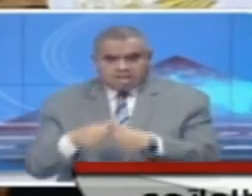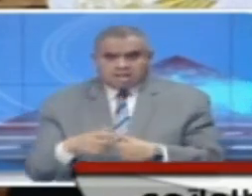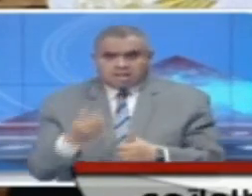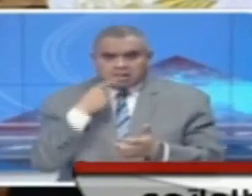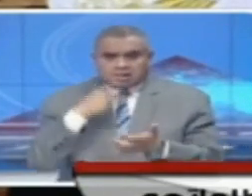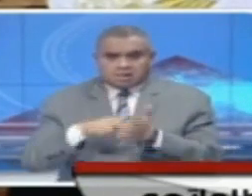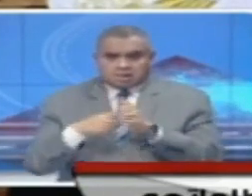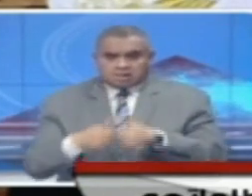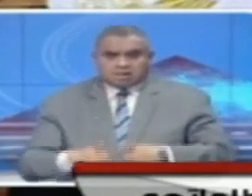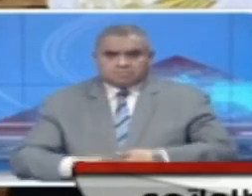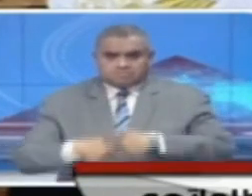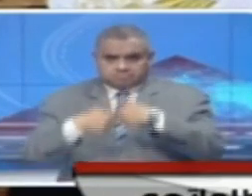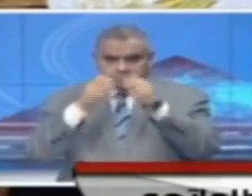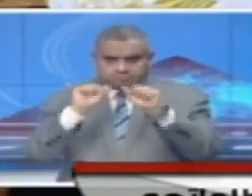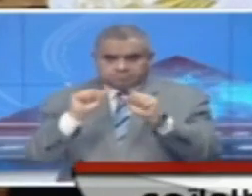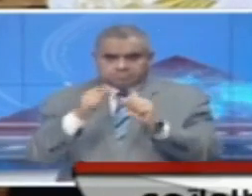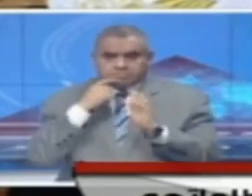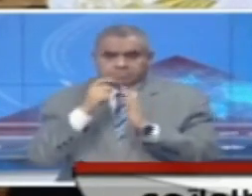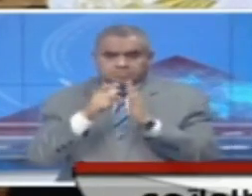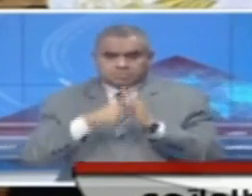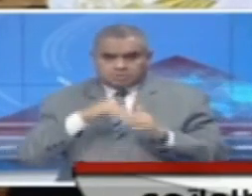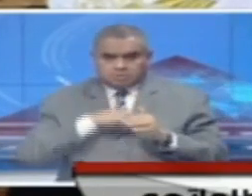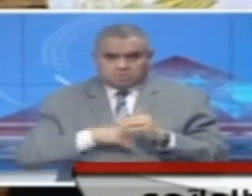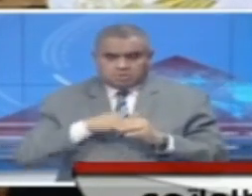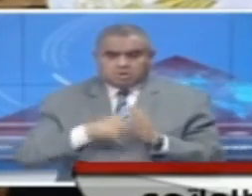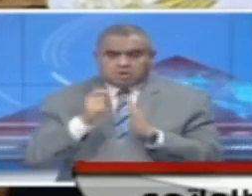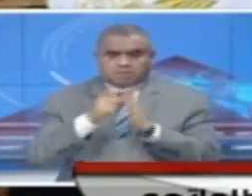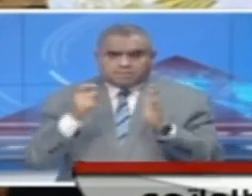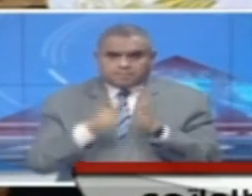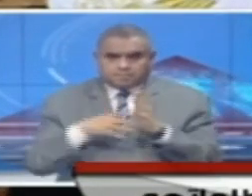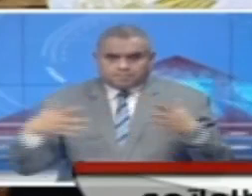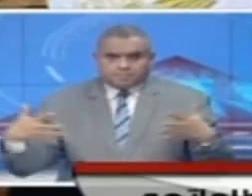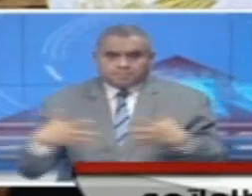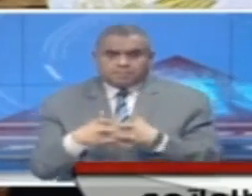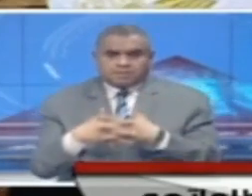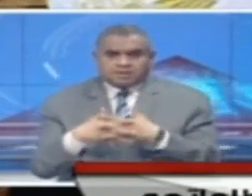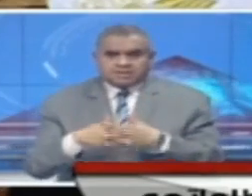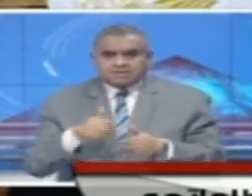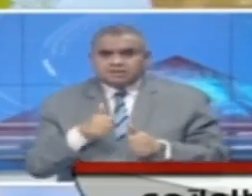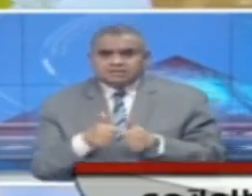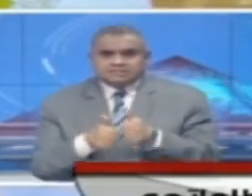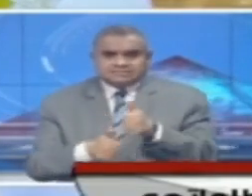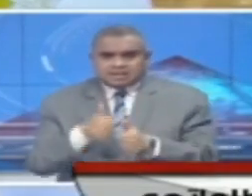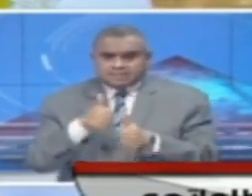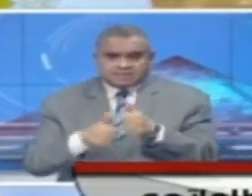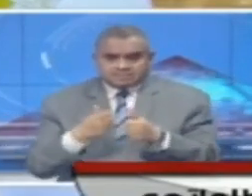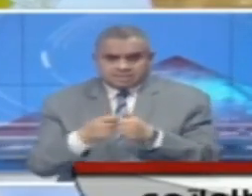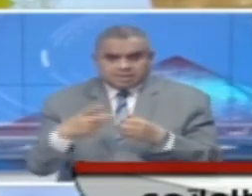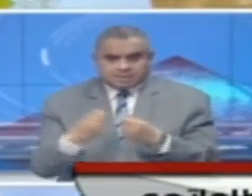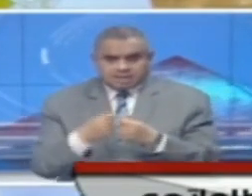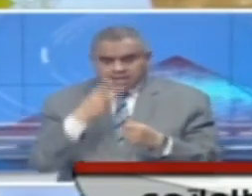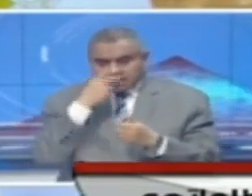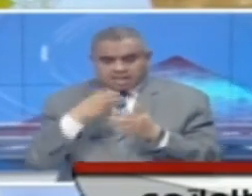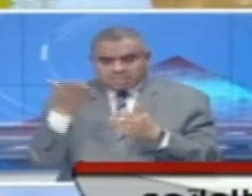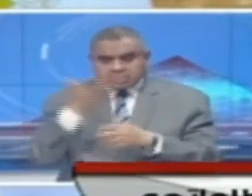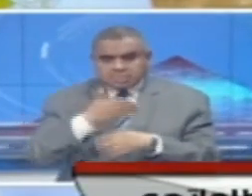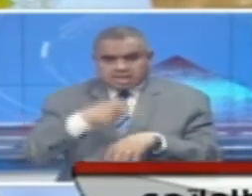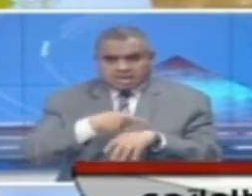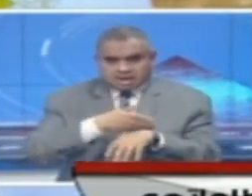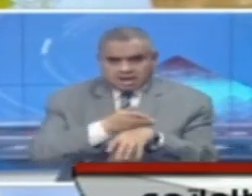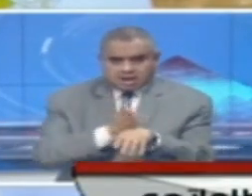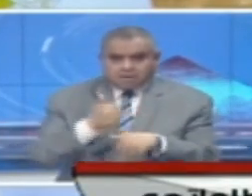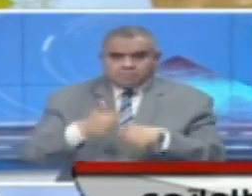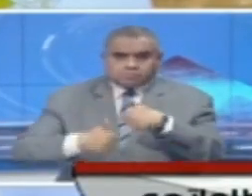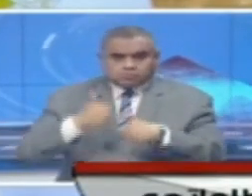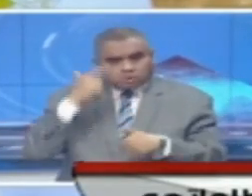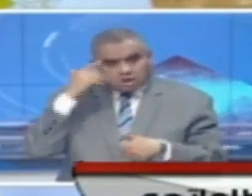جميعا أؤكد لكم أننا نسابق الزمن. من أجل تحقيق تلك